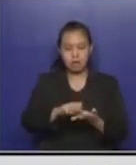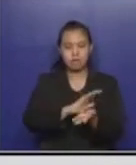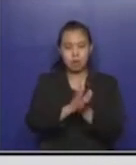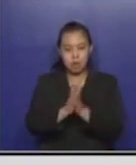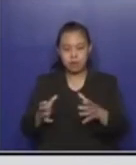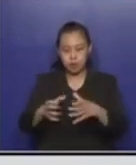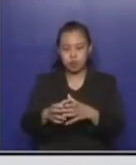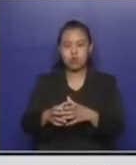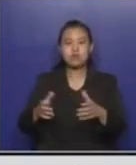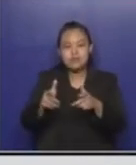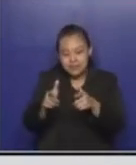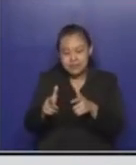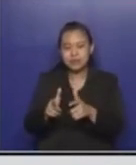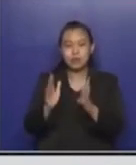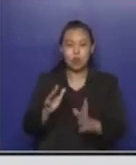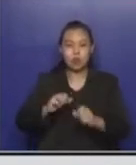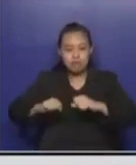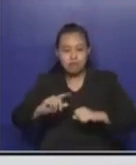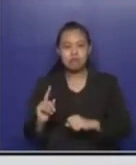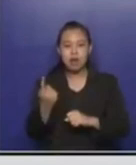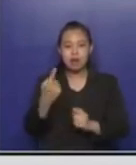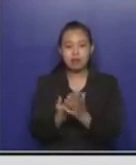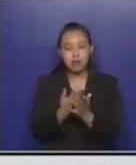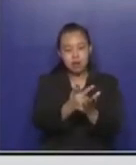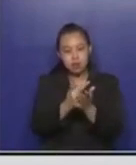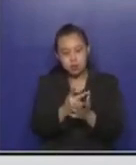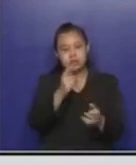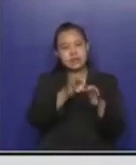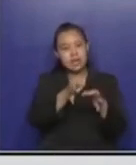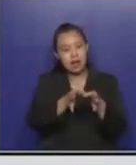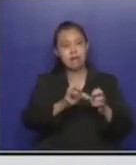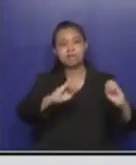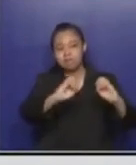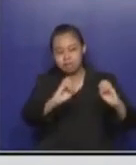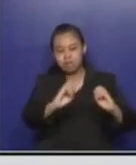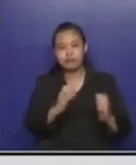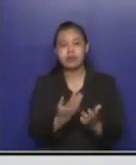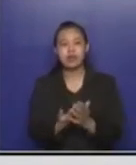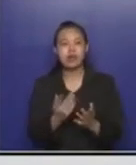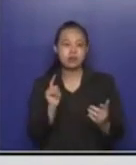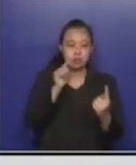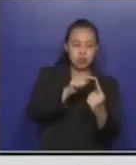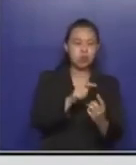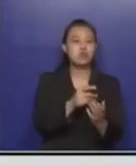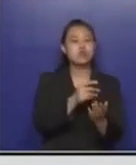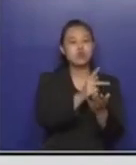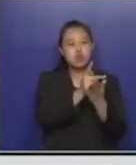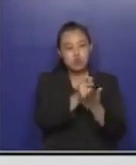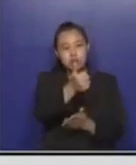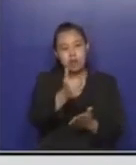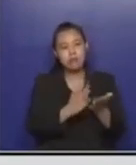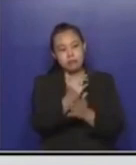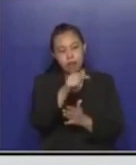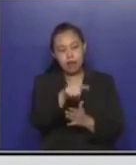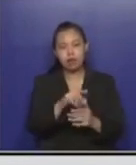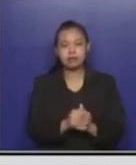เล็กกลุ่มรายใหม่ที่ไม่มีวงเงินกู้กับแบงก์สามารถเข้าถึงวงเงินนี้นะคะซึ่งดิฉันย้ำนะคะย้ำ